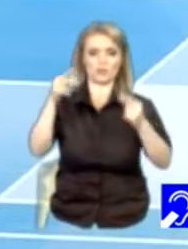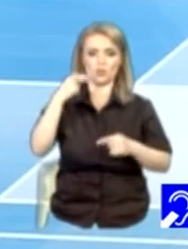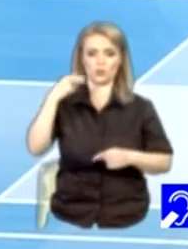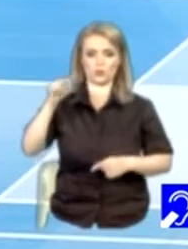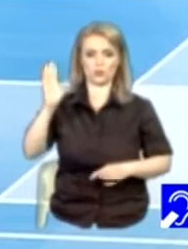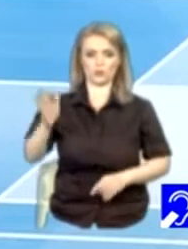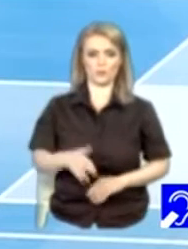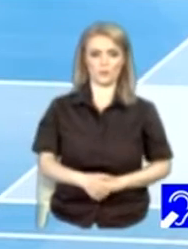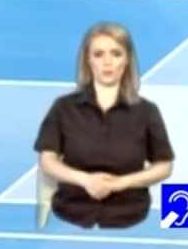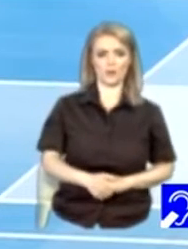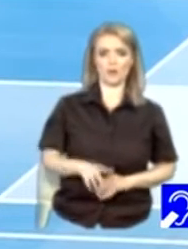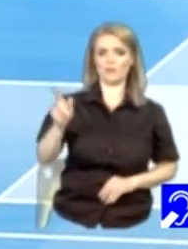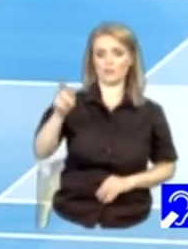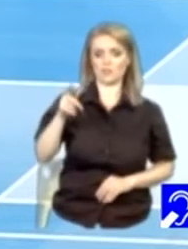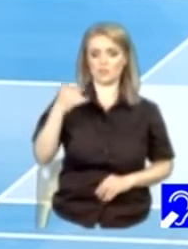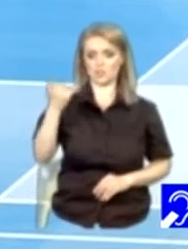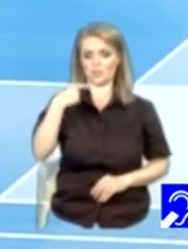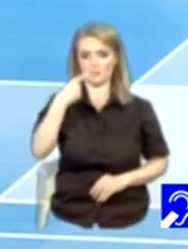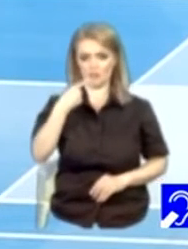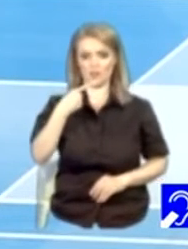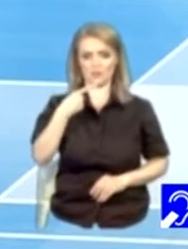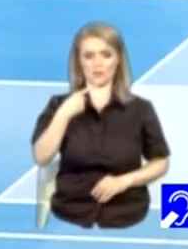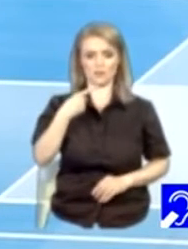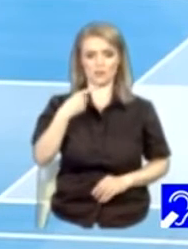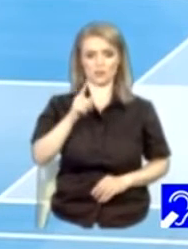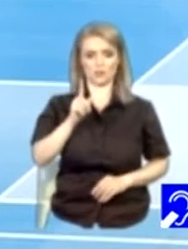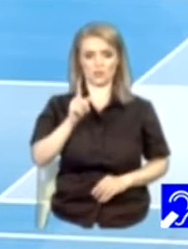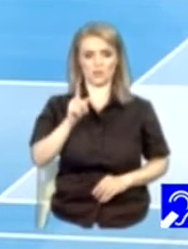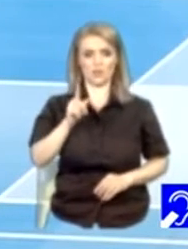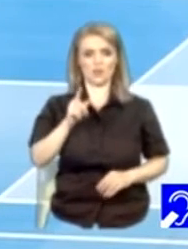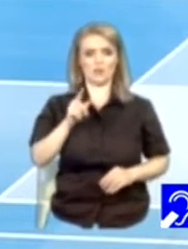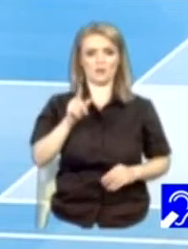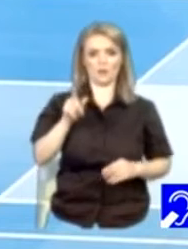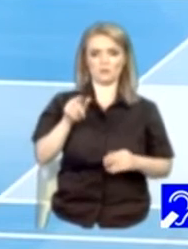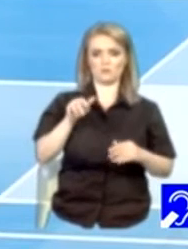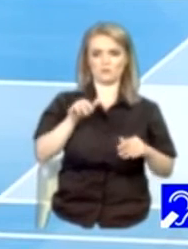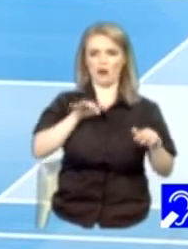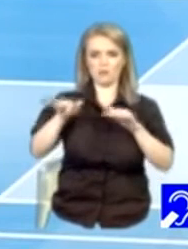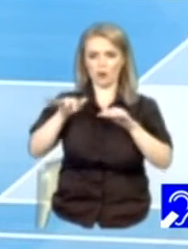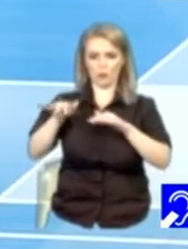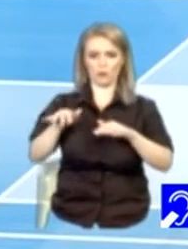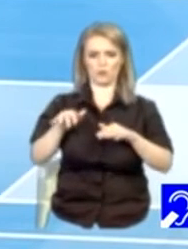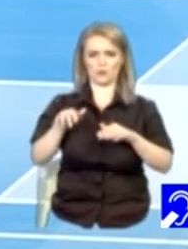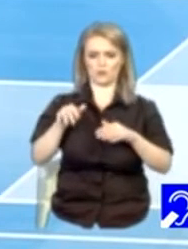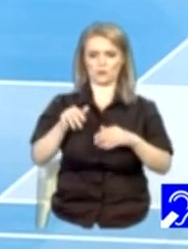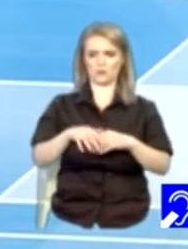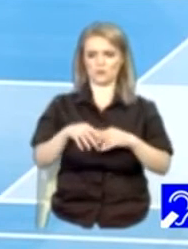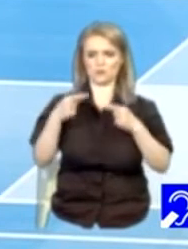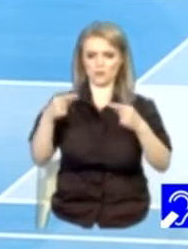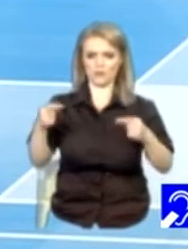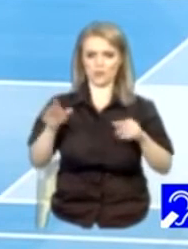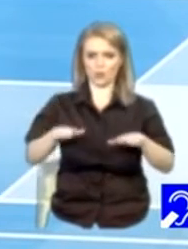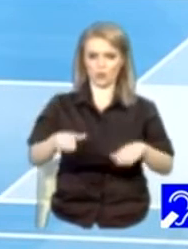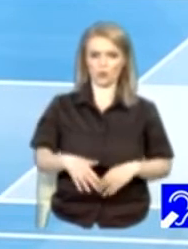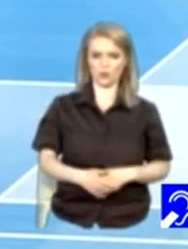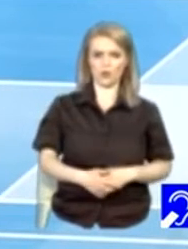Mulțumesc. Pentru că tocmai ați spus acum la final că ați fost, că sunteți atacați din diverse zone.